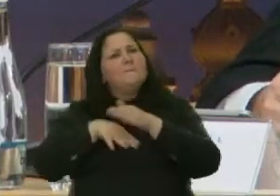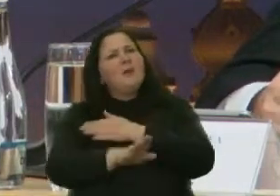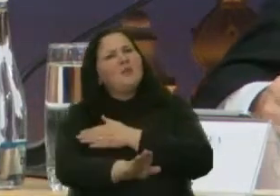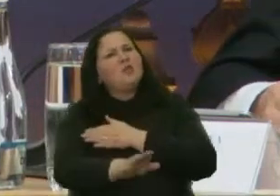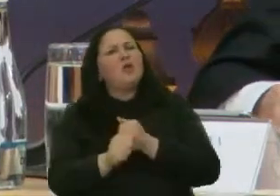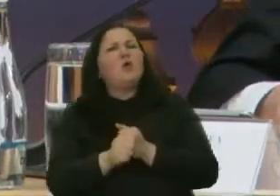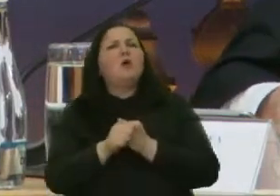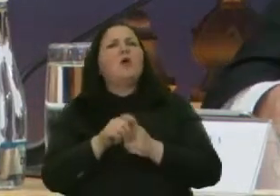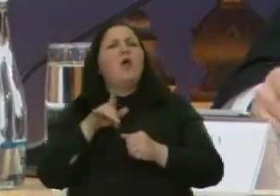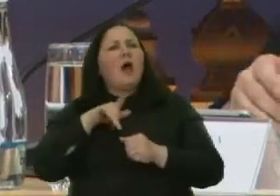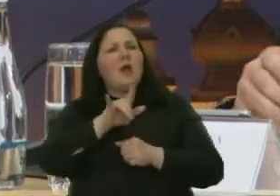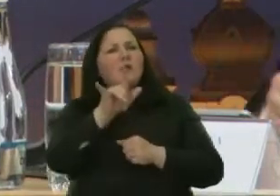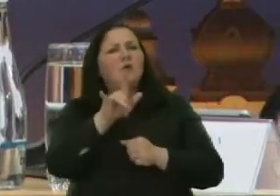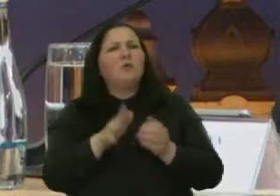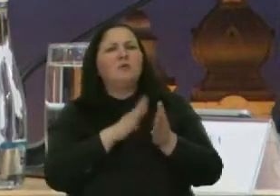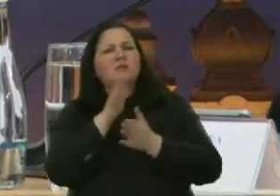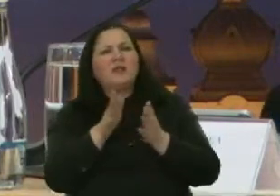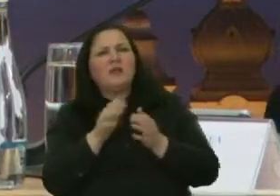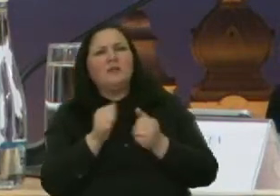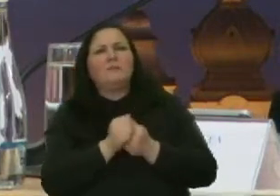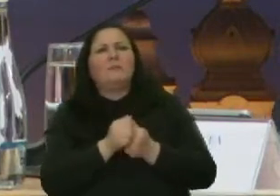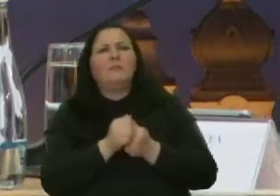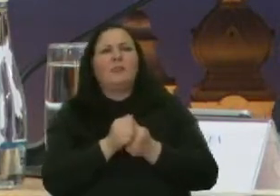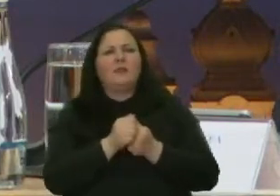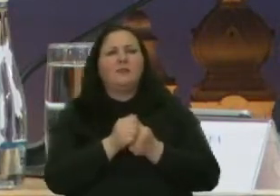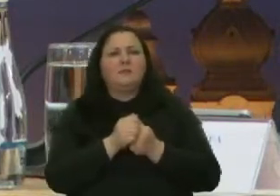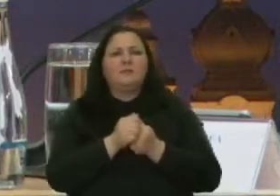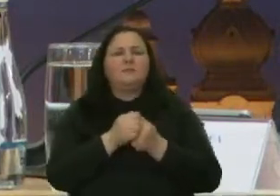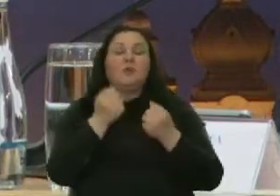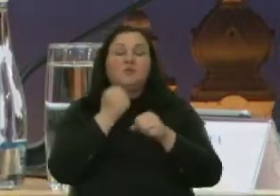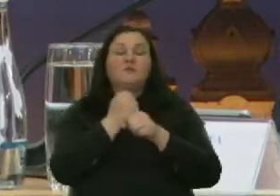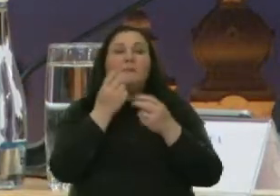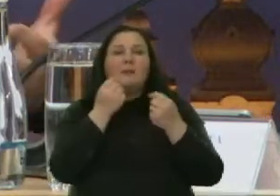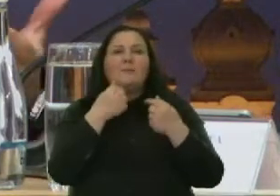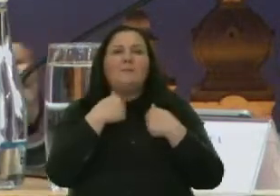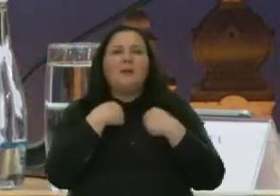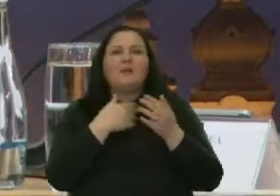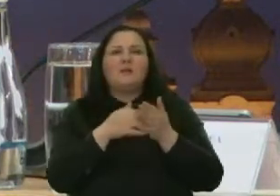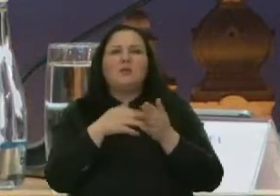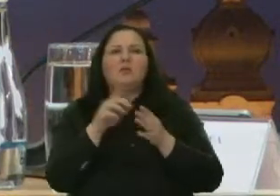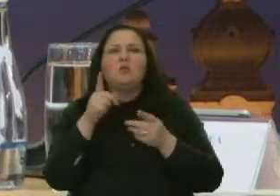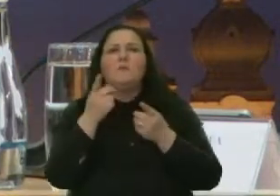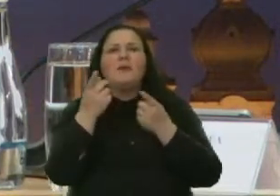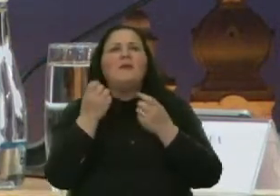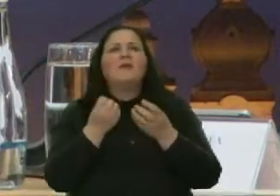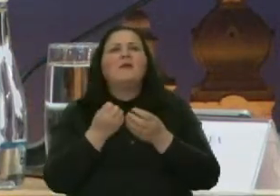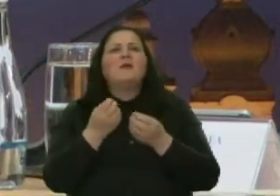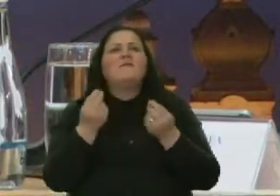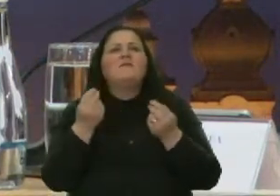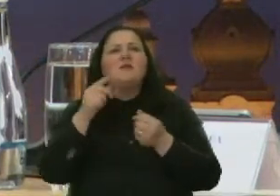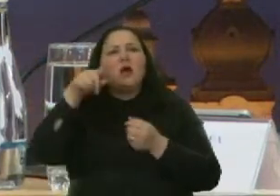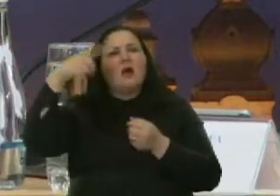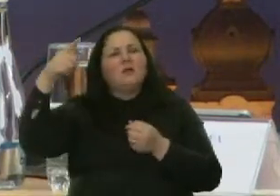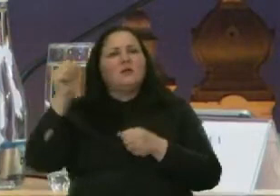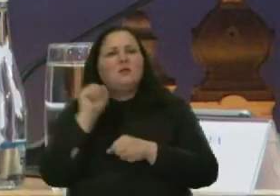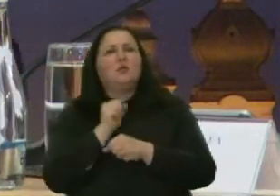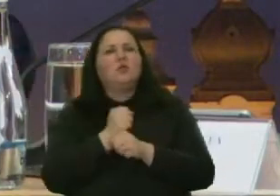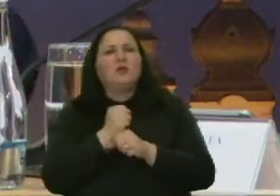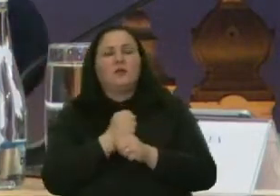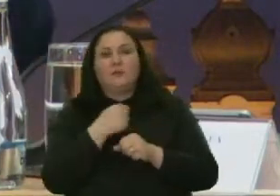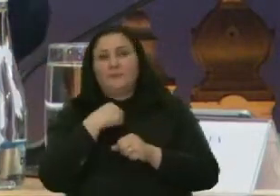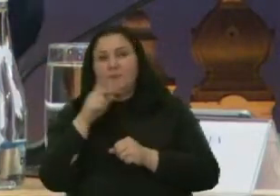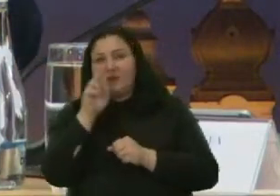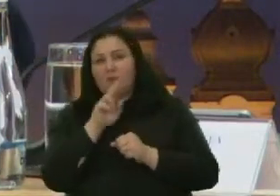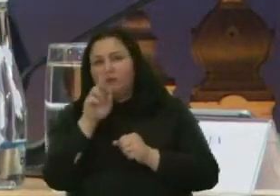aeroport odată cu această stație pe care oom face repet pe banii noștri trenul Metropol nu permite Finanțarea unei asemenea lucrări dar repet